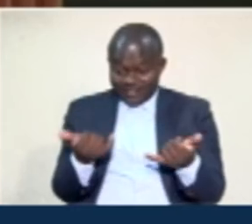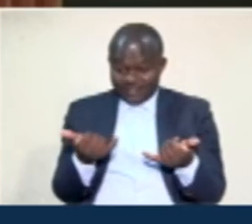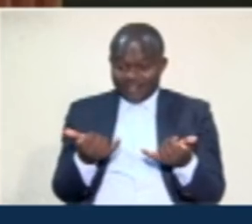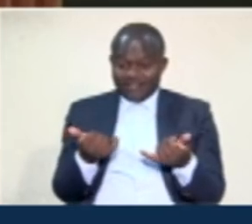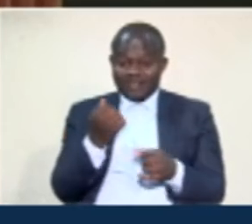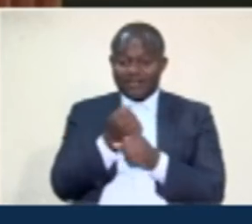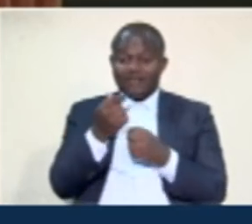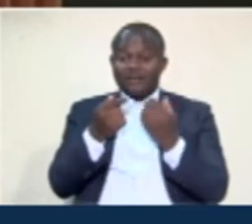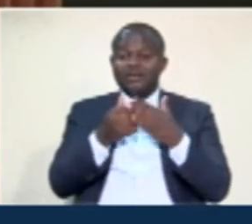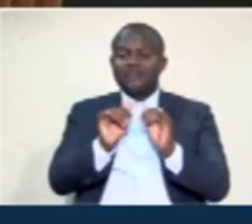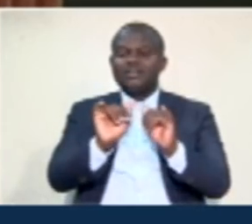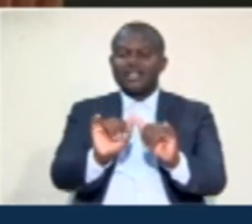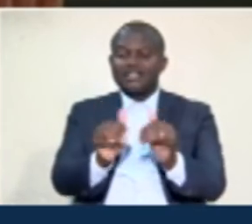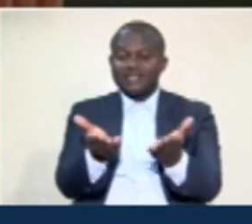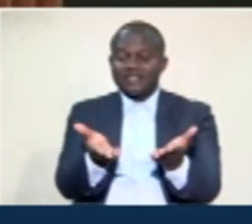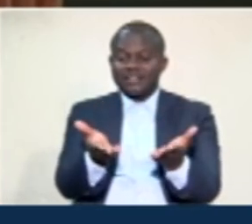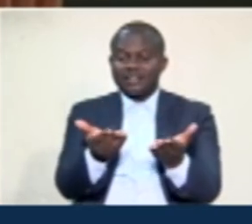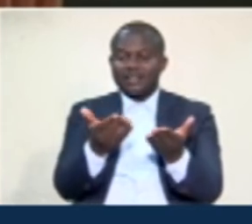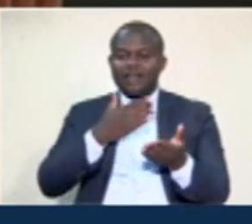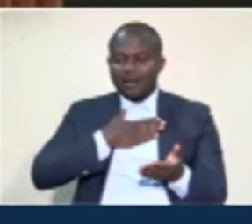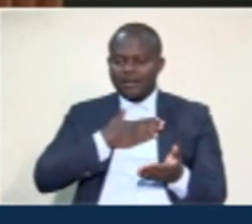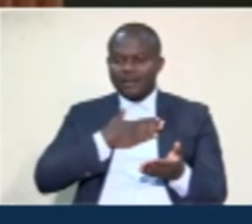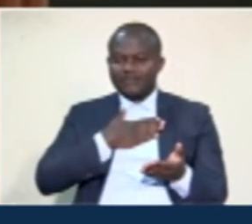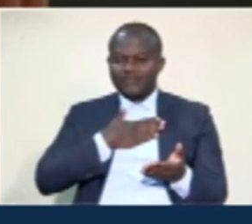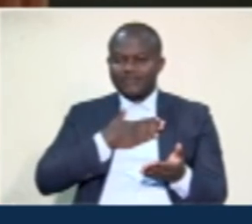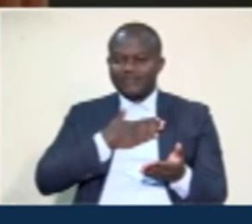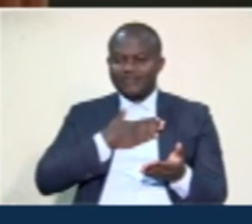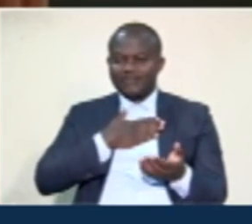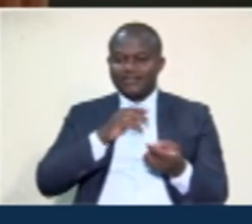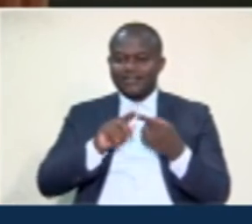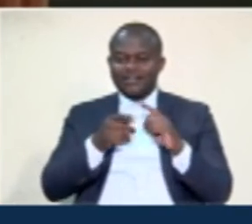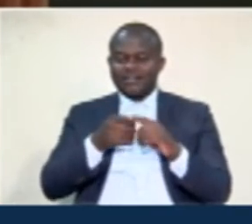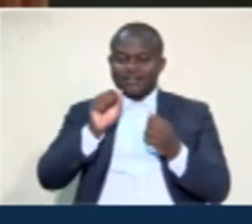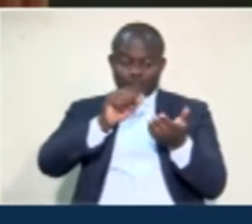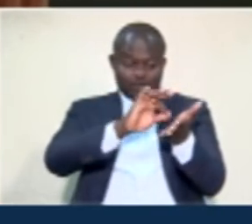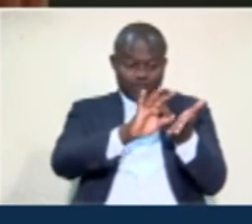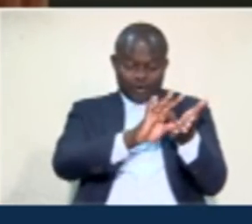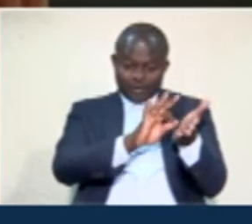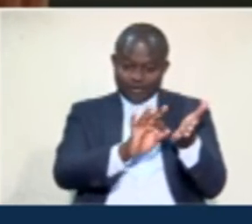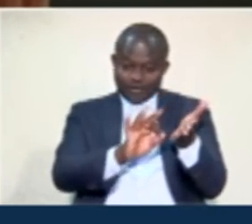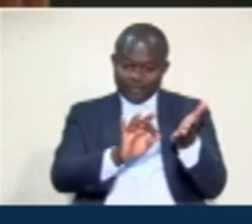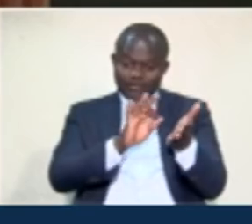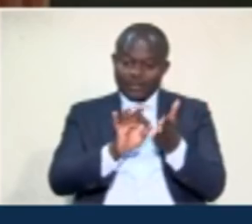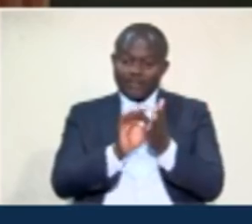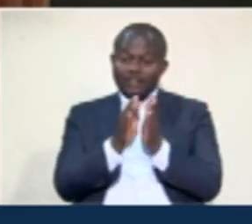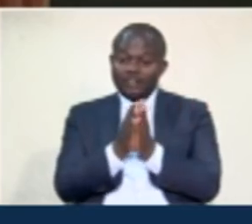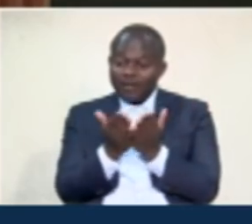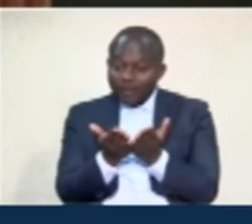Nkora ibintu uzasigira abanjye n'Abanyarwanda. Ndabasha kwandika. Ndandika